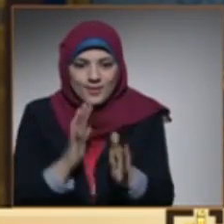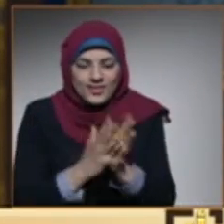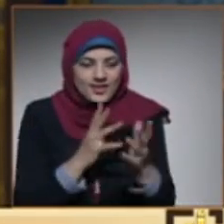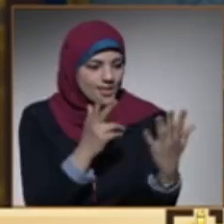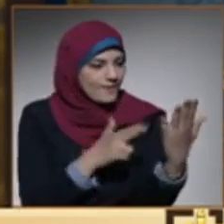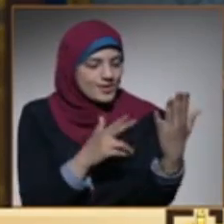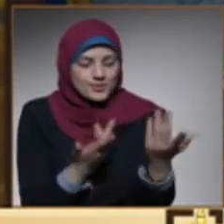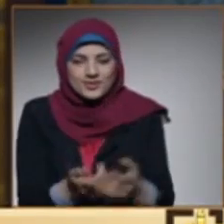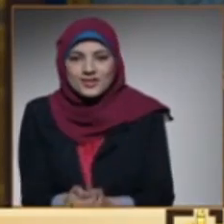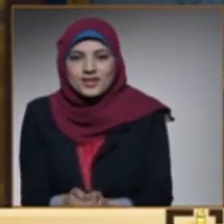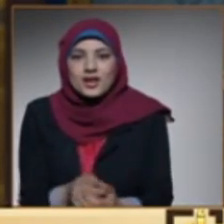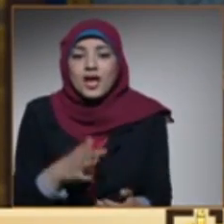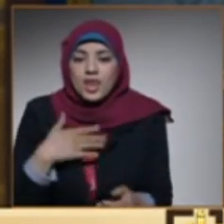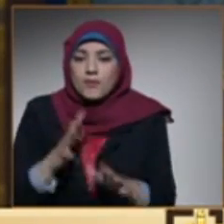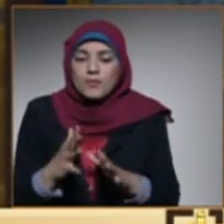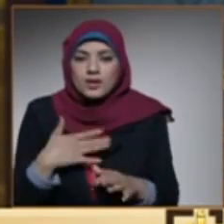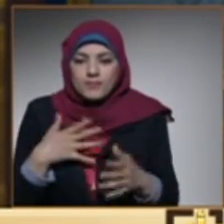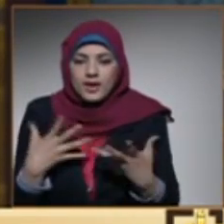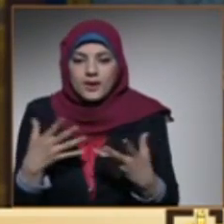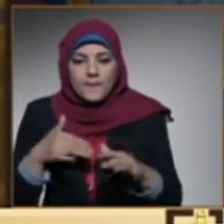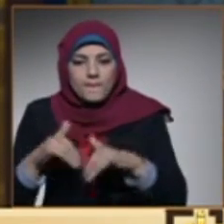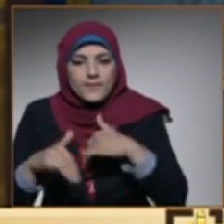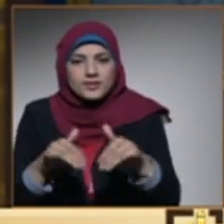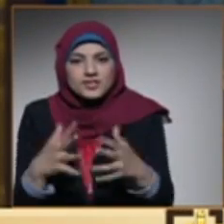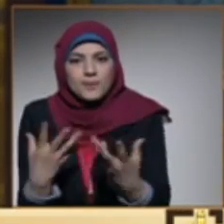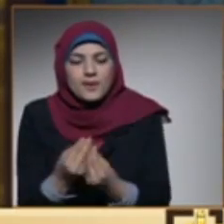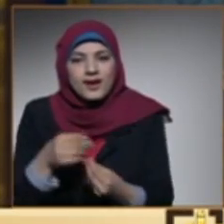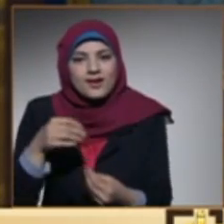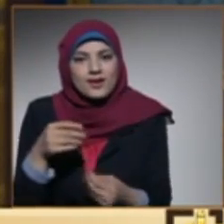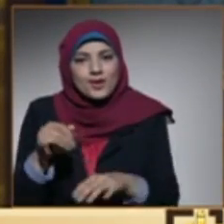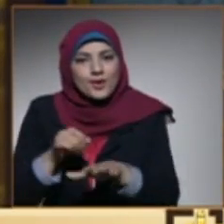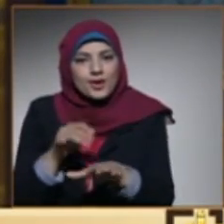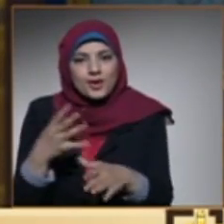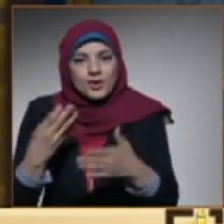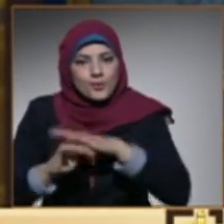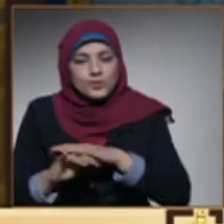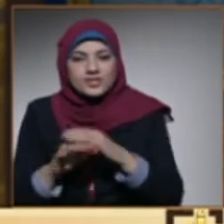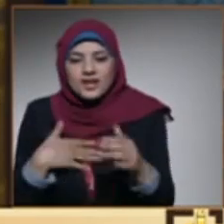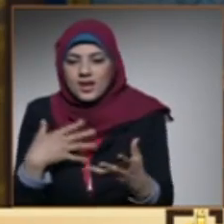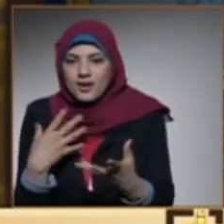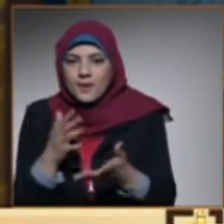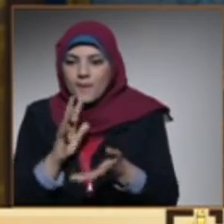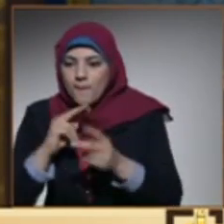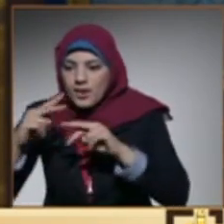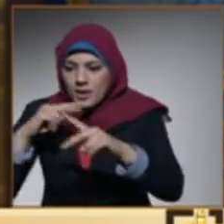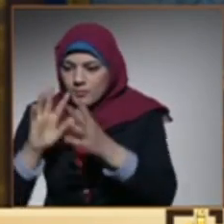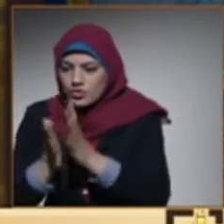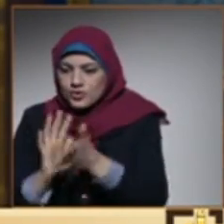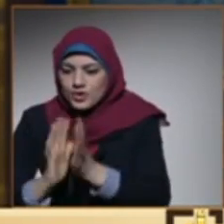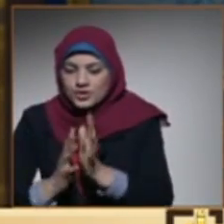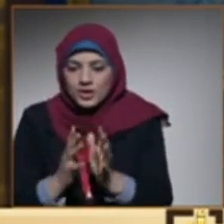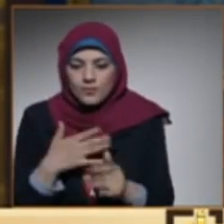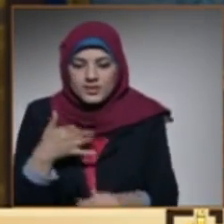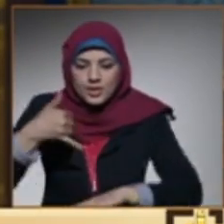انا مثلا ممكن ابقى ماشيه مع حماده واقعد اتكلم انا وهو وبعدين مثلا نقف نسال